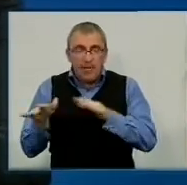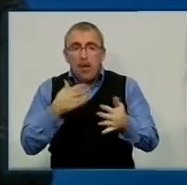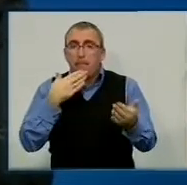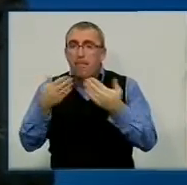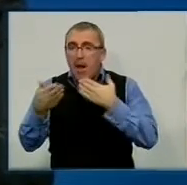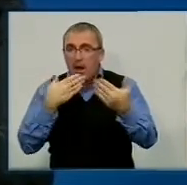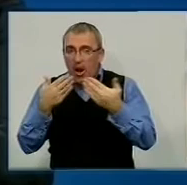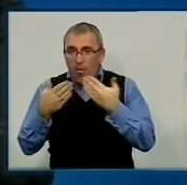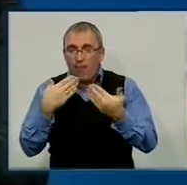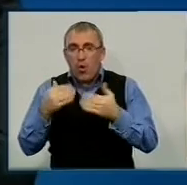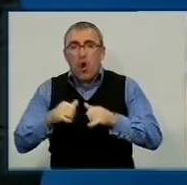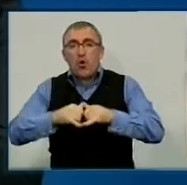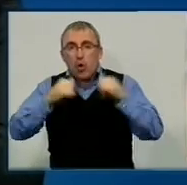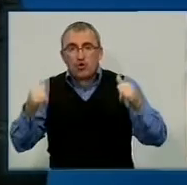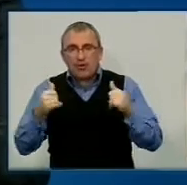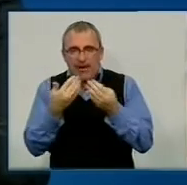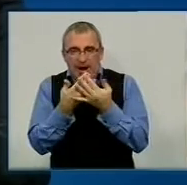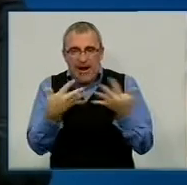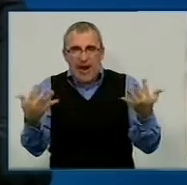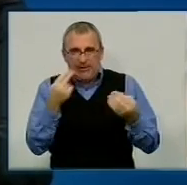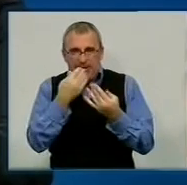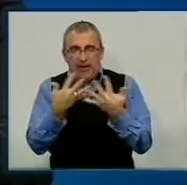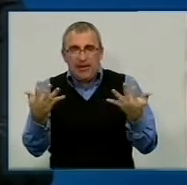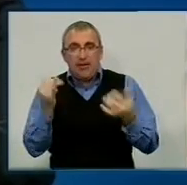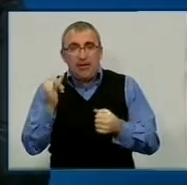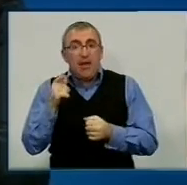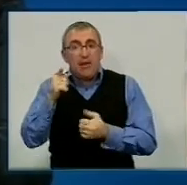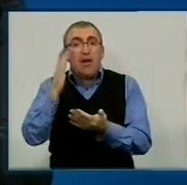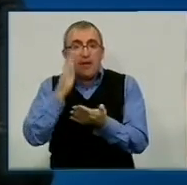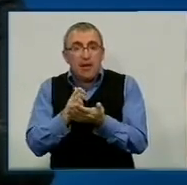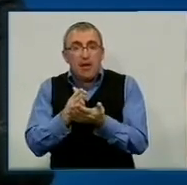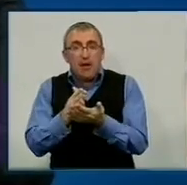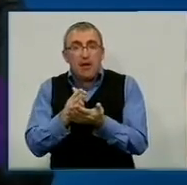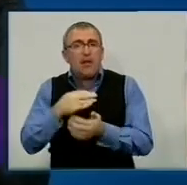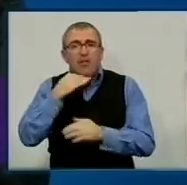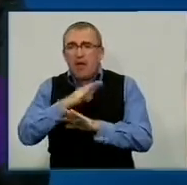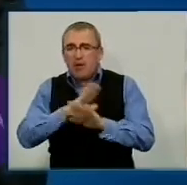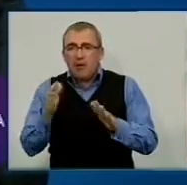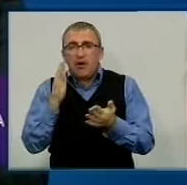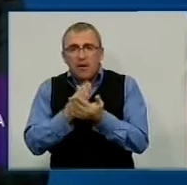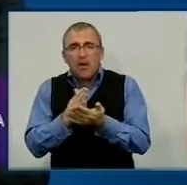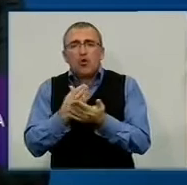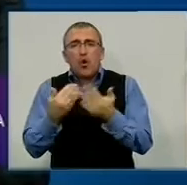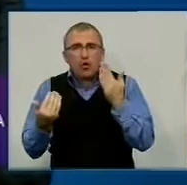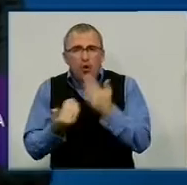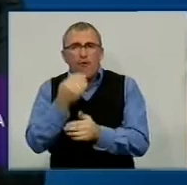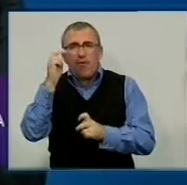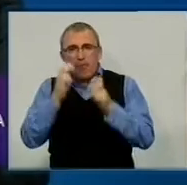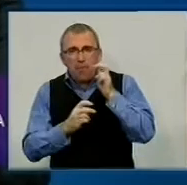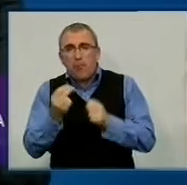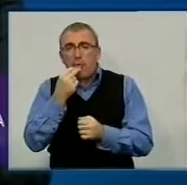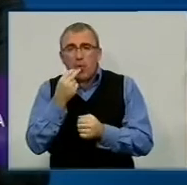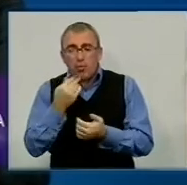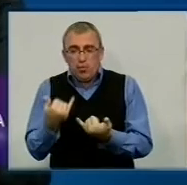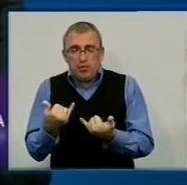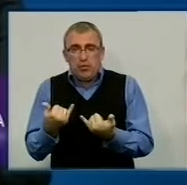для того щоб розширити там асортимент він є але його поки що недостатньо ну крім того з'являються нові підприємства продукції яких